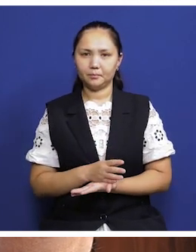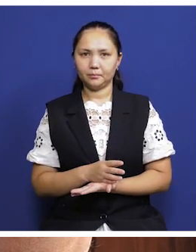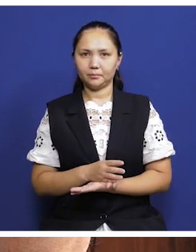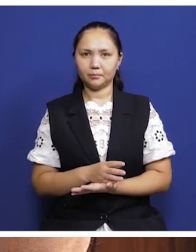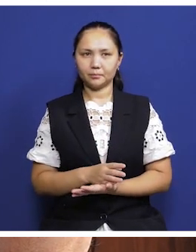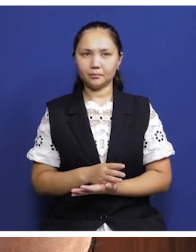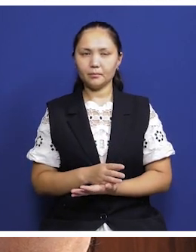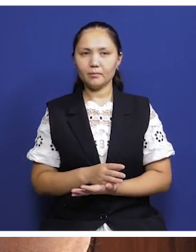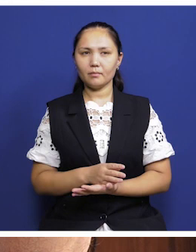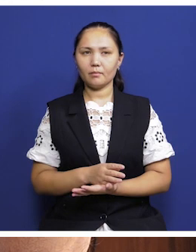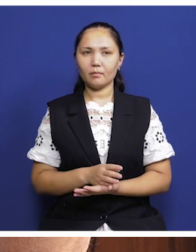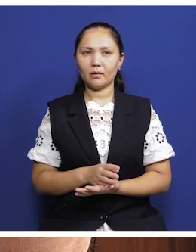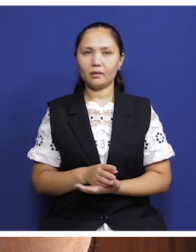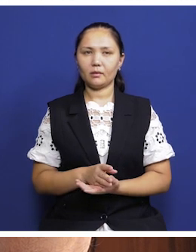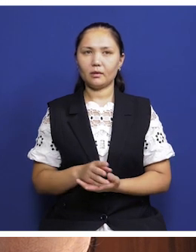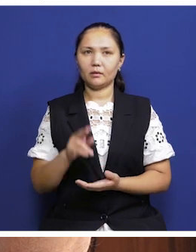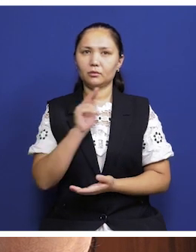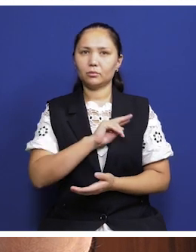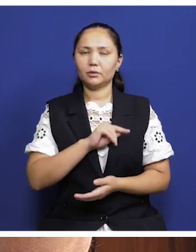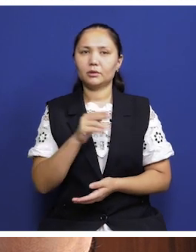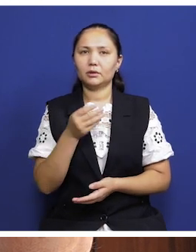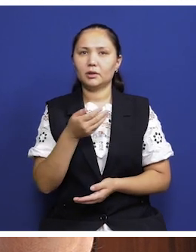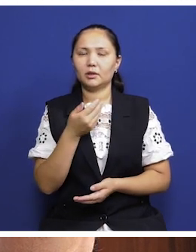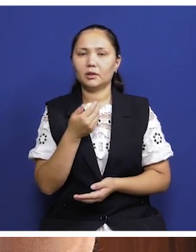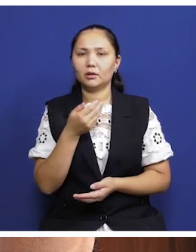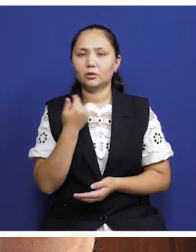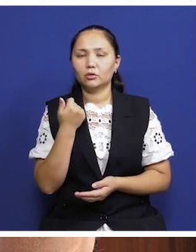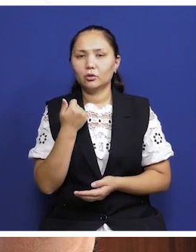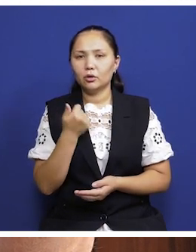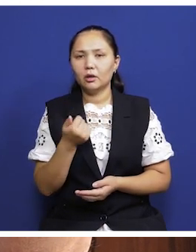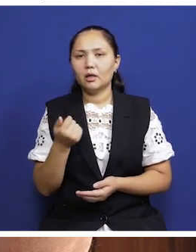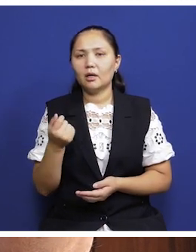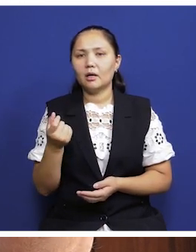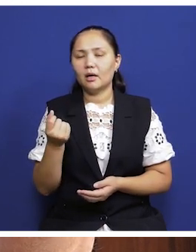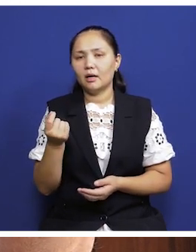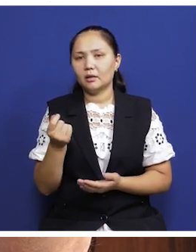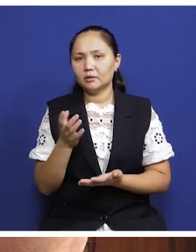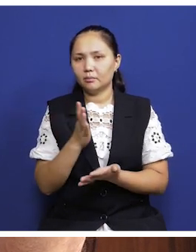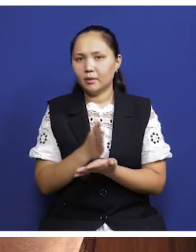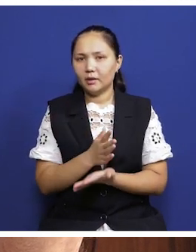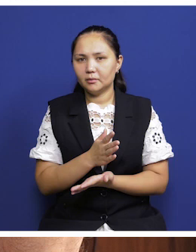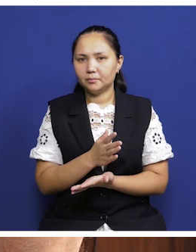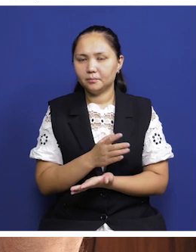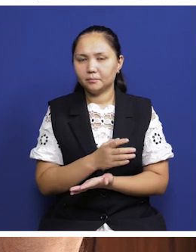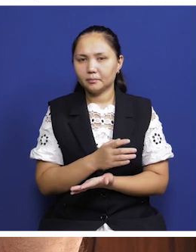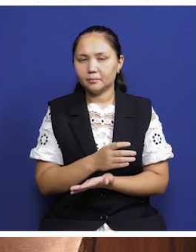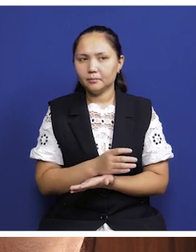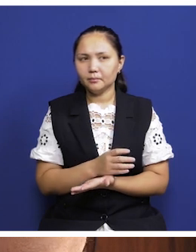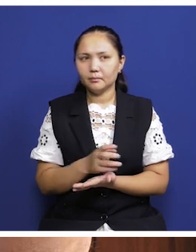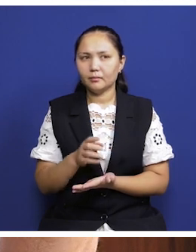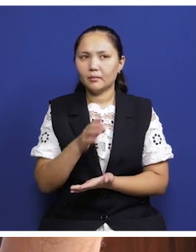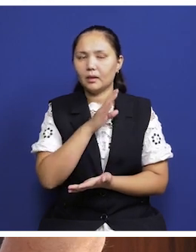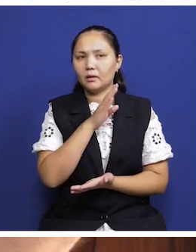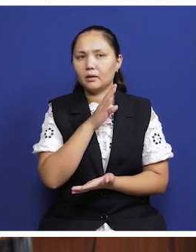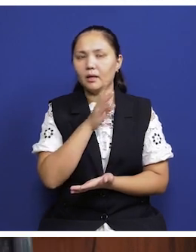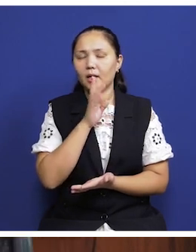менде. Сонтан эле жумушсуздук тым бизде көп эмес, бирок анда ишин ара бар. Әсіресе мынау әйел